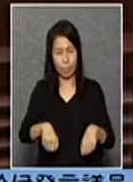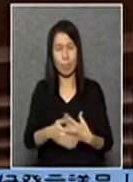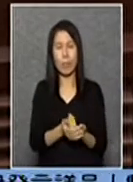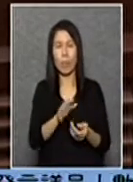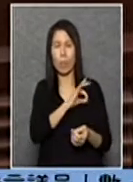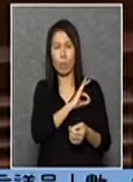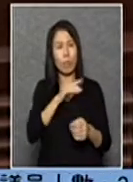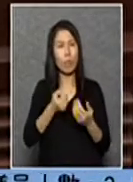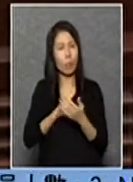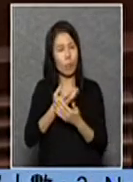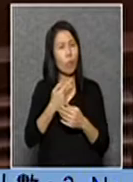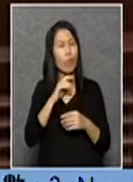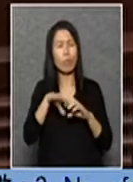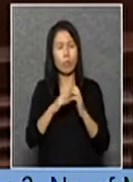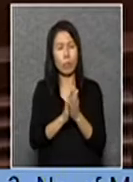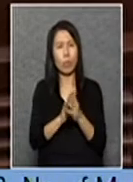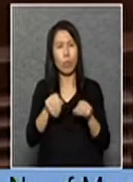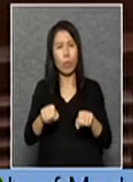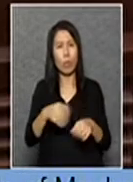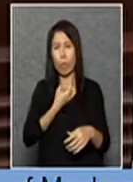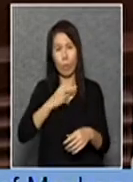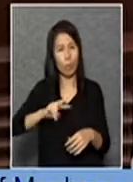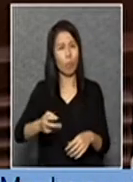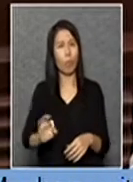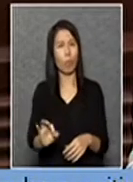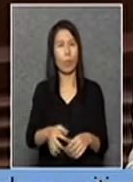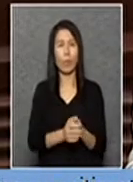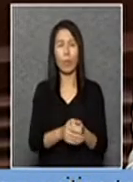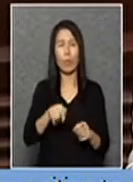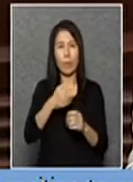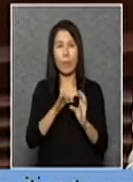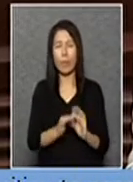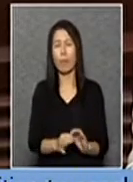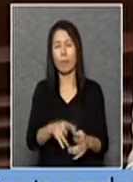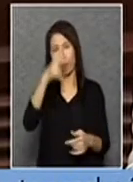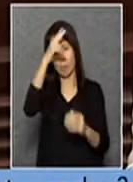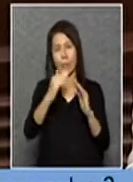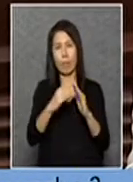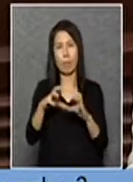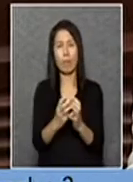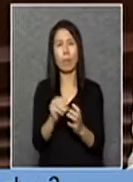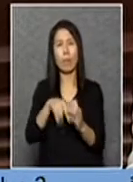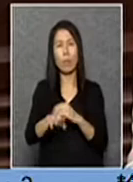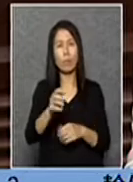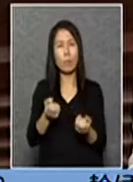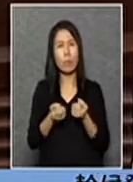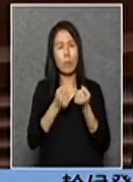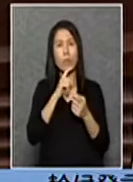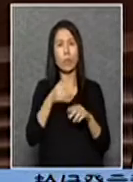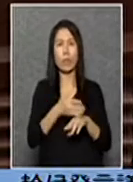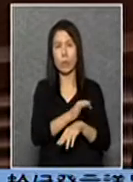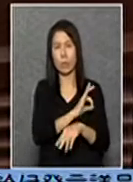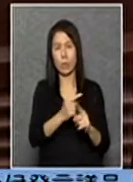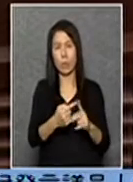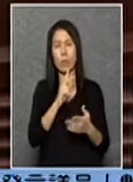示以上的意願是並未改變。此外，該局是 果收到社會人士根據公